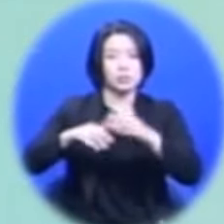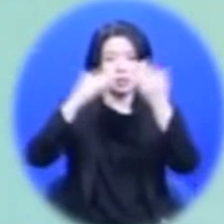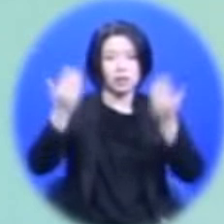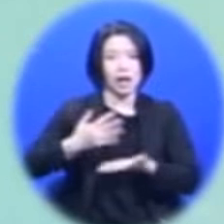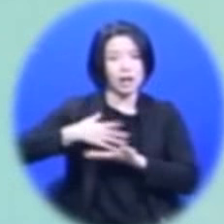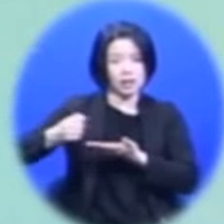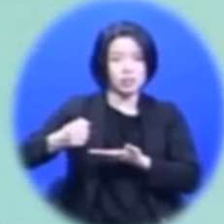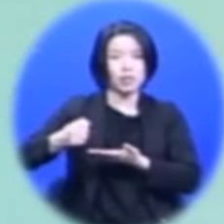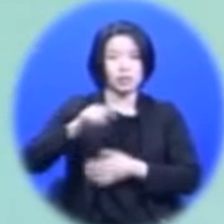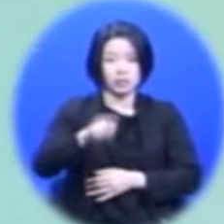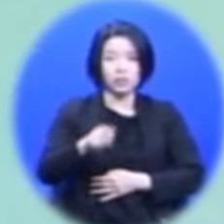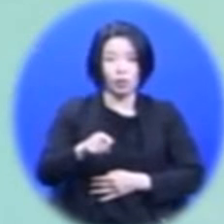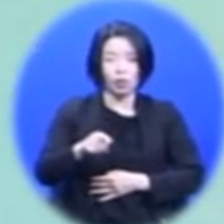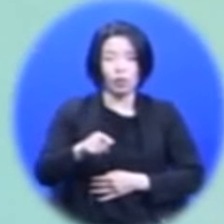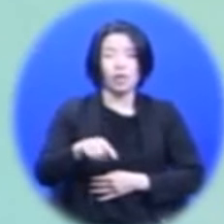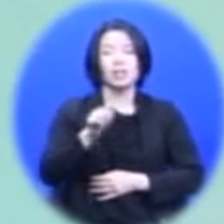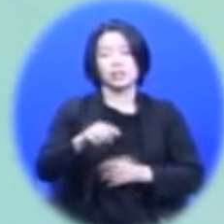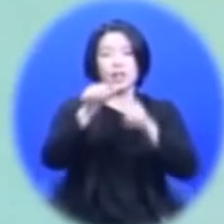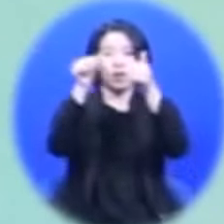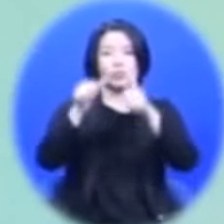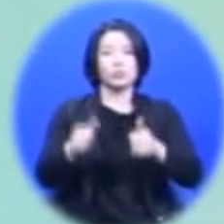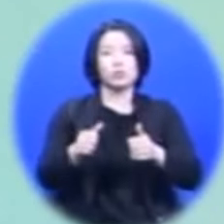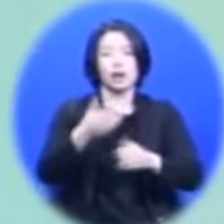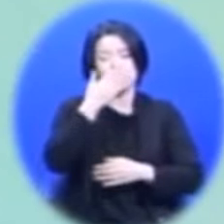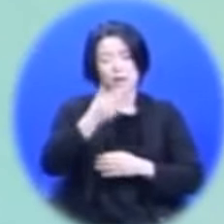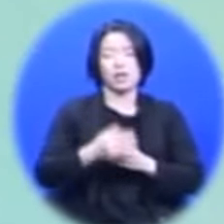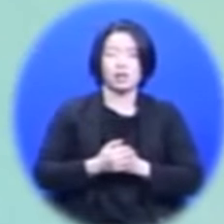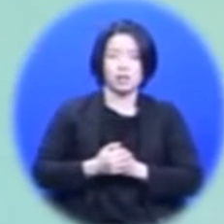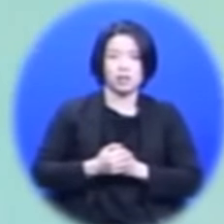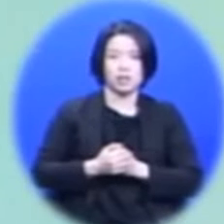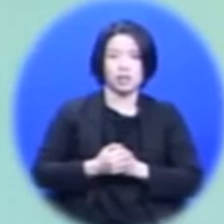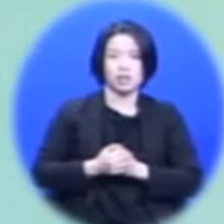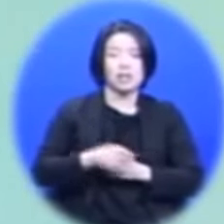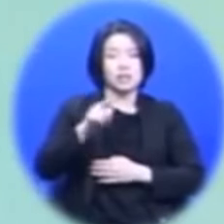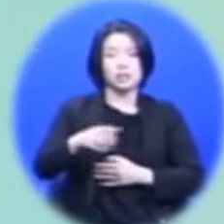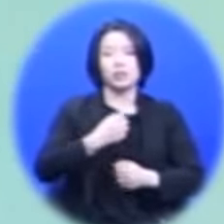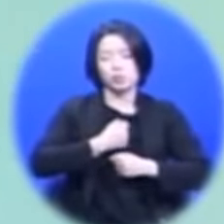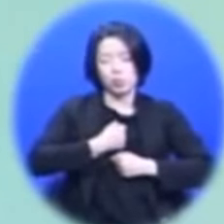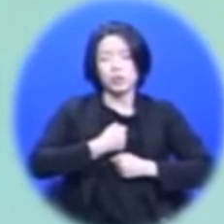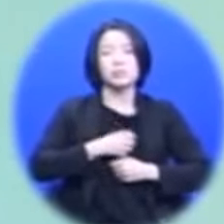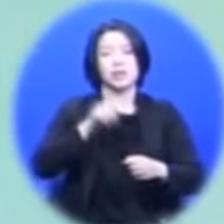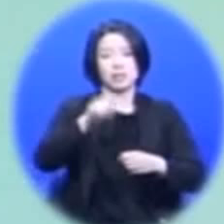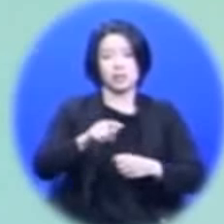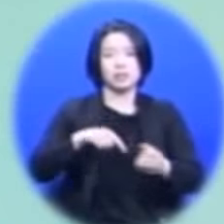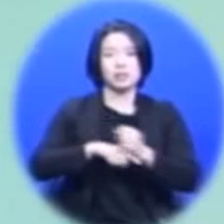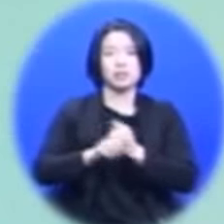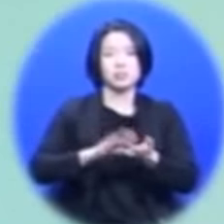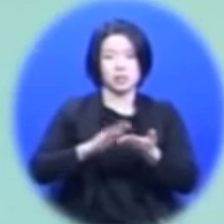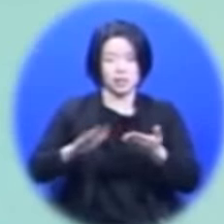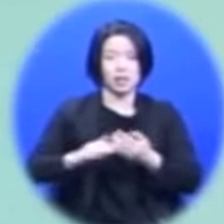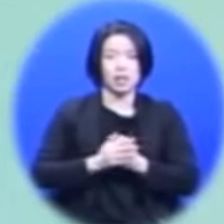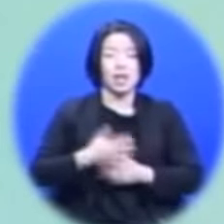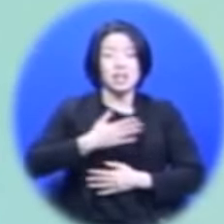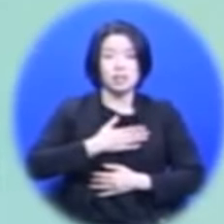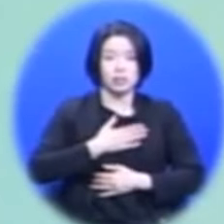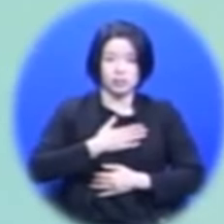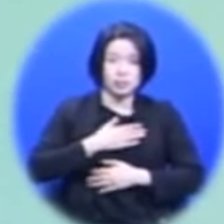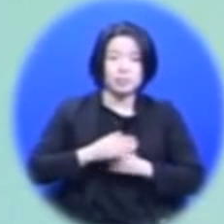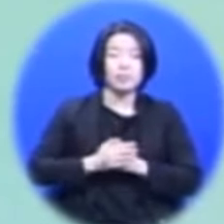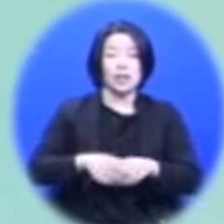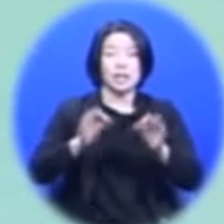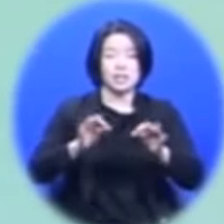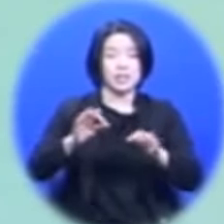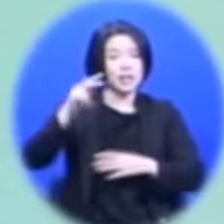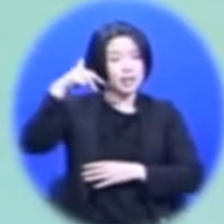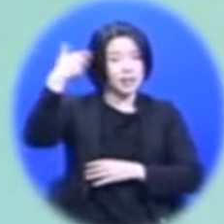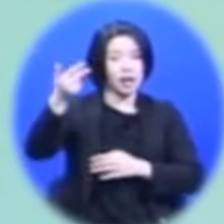거, 우상일 수 있습니다. 그걸 조심하라는 거예요. 저는 이제